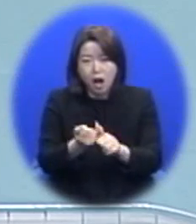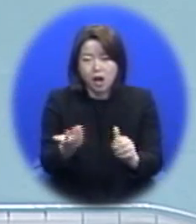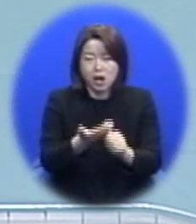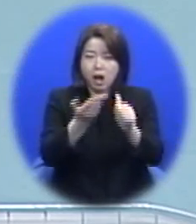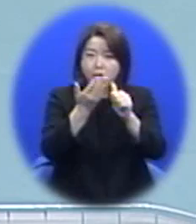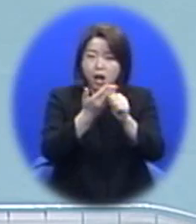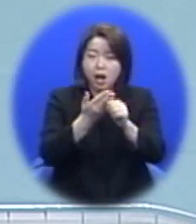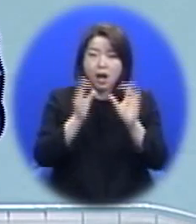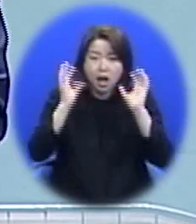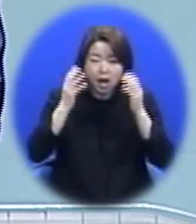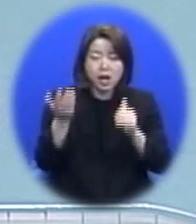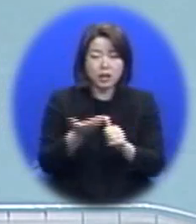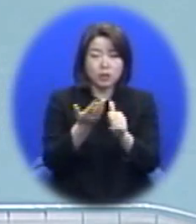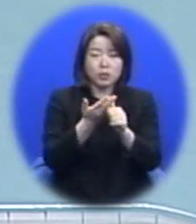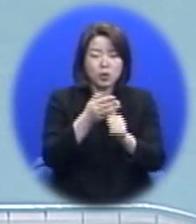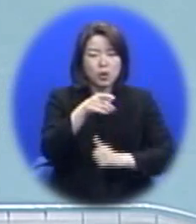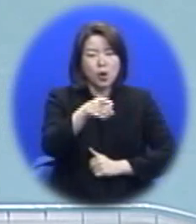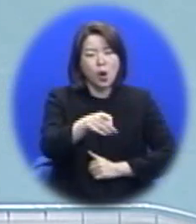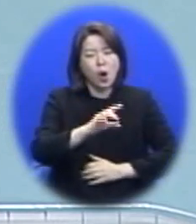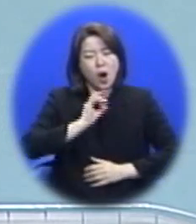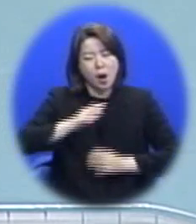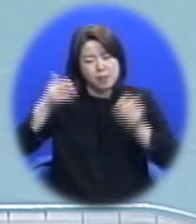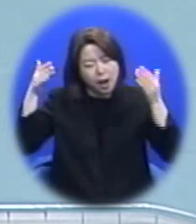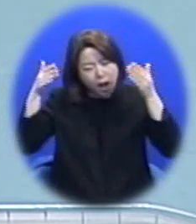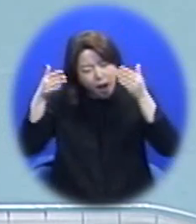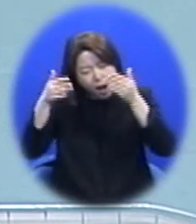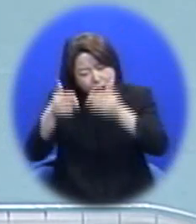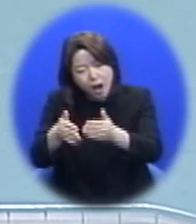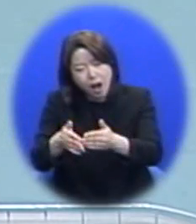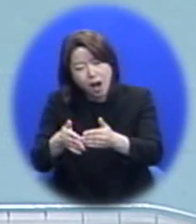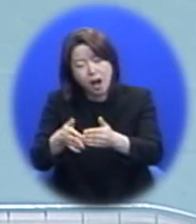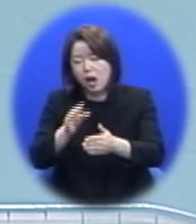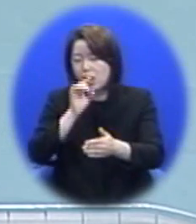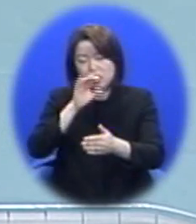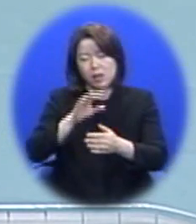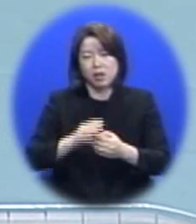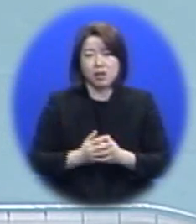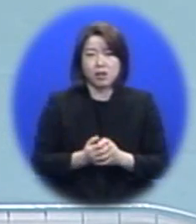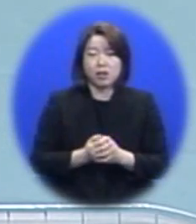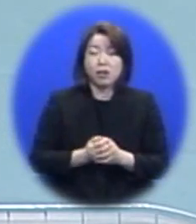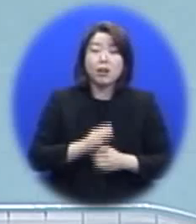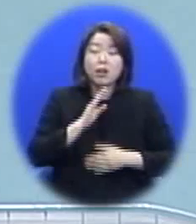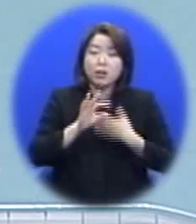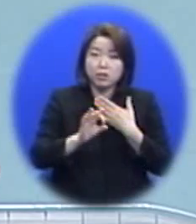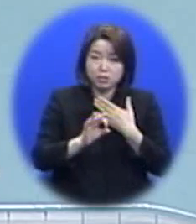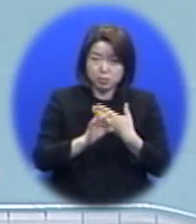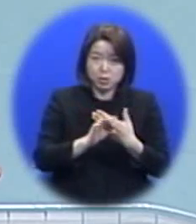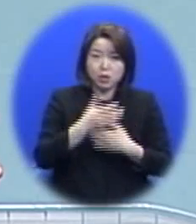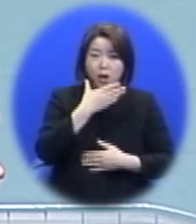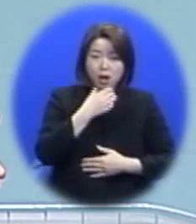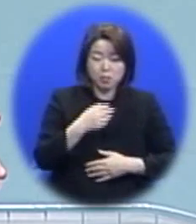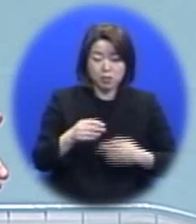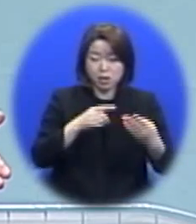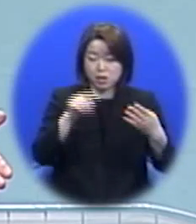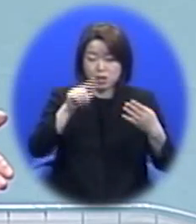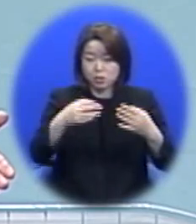기르고 여기에만 정신 팔려 살면 안 됩니다. 그러면 롯의 가정처럼